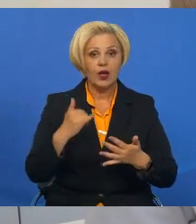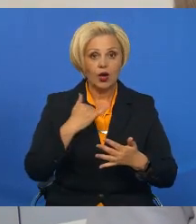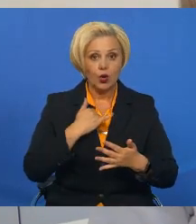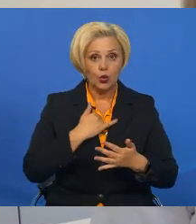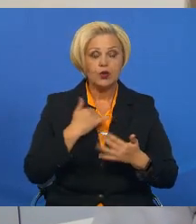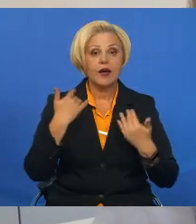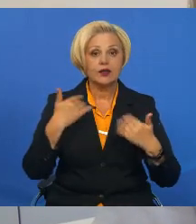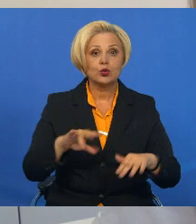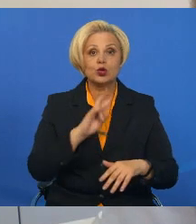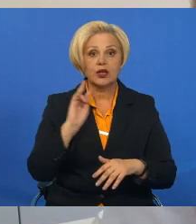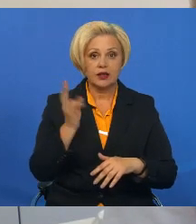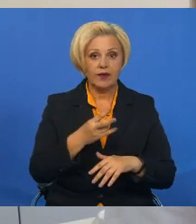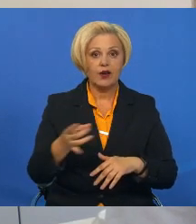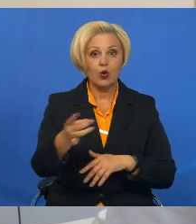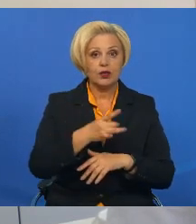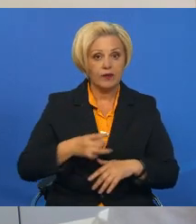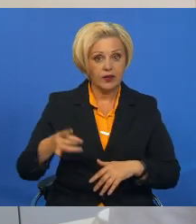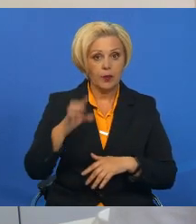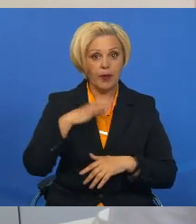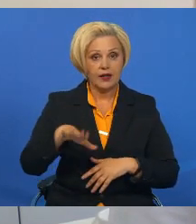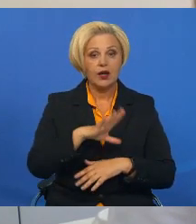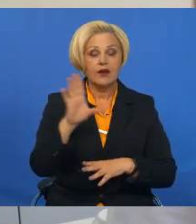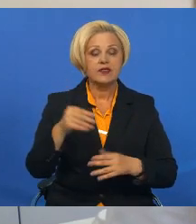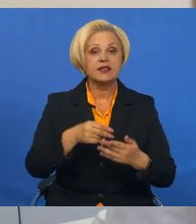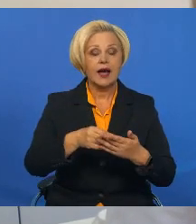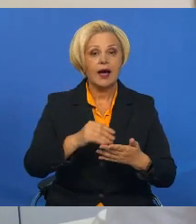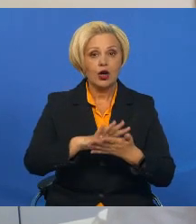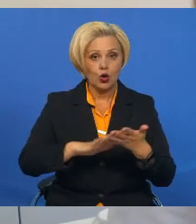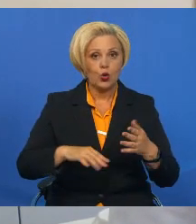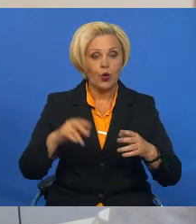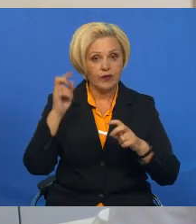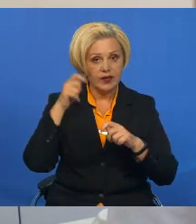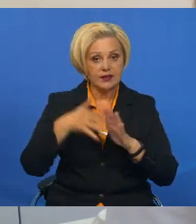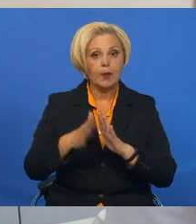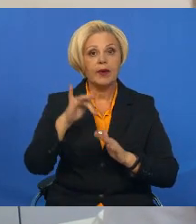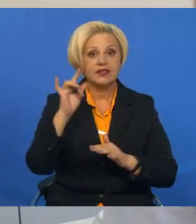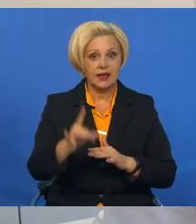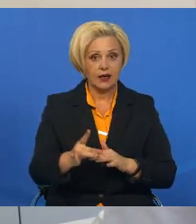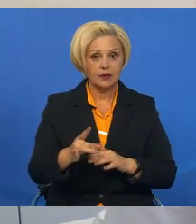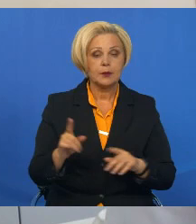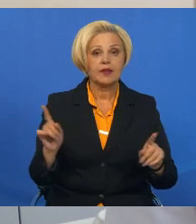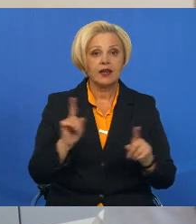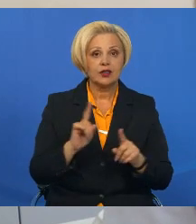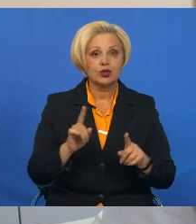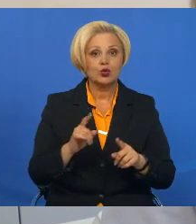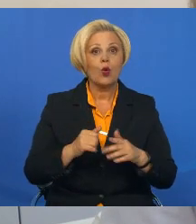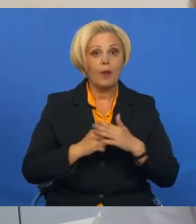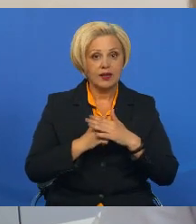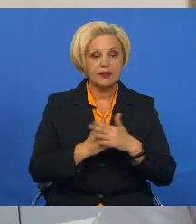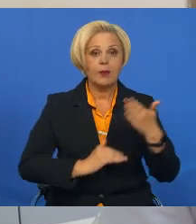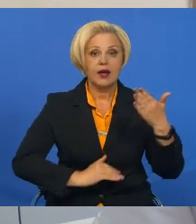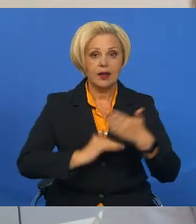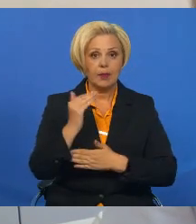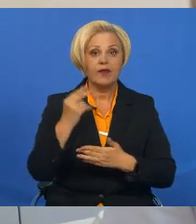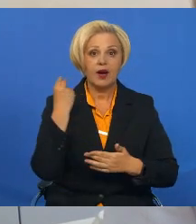причем уже как 2 года в Республике Беларусь, вся кровь исследуется методом ПЦР, что максимально